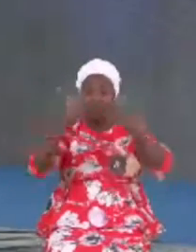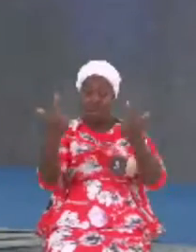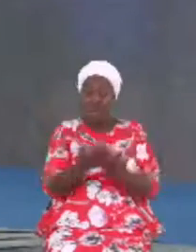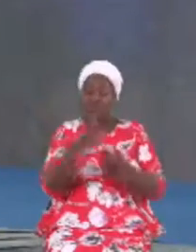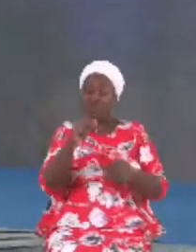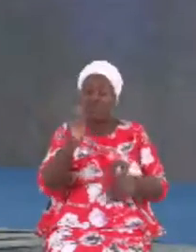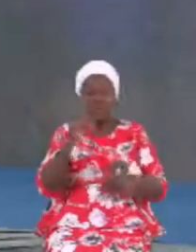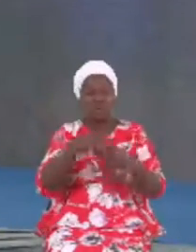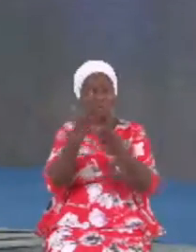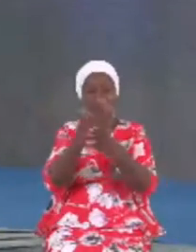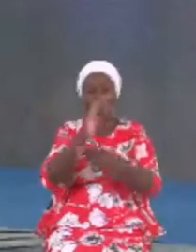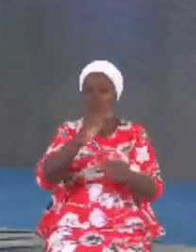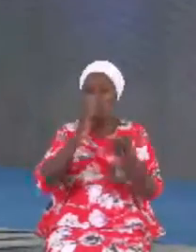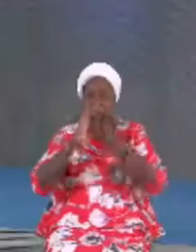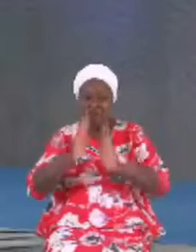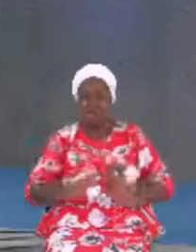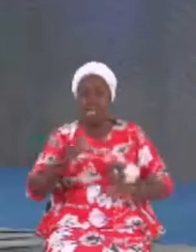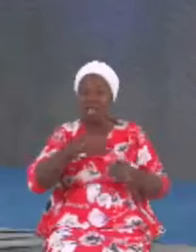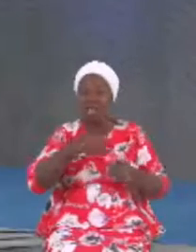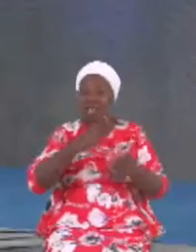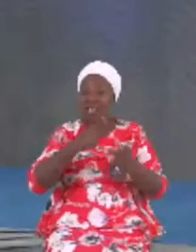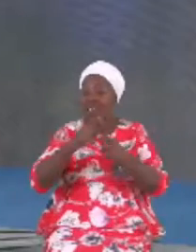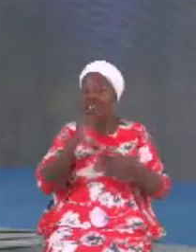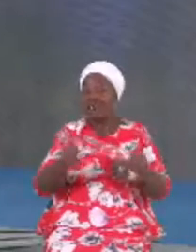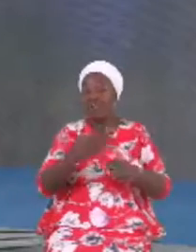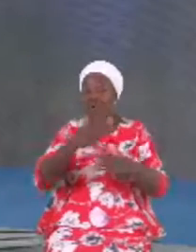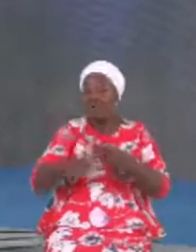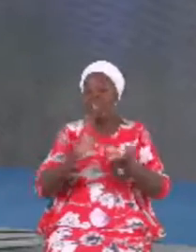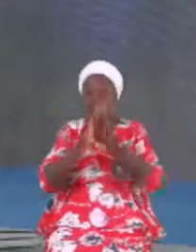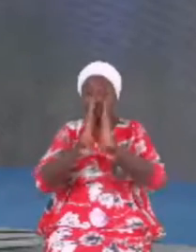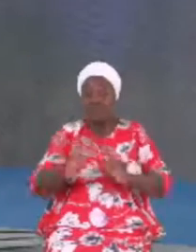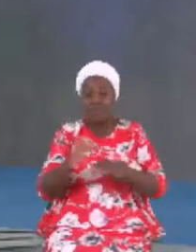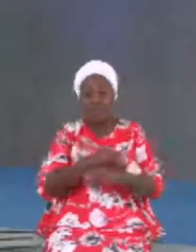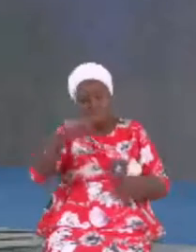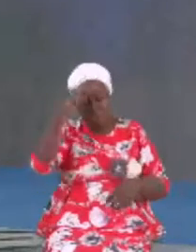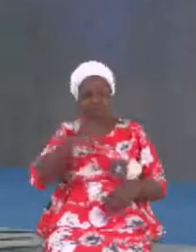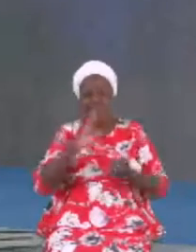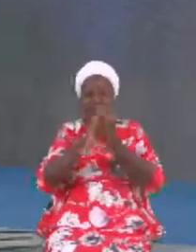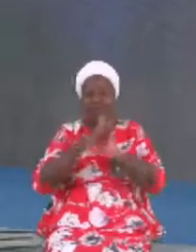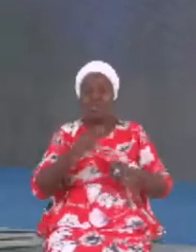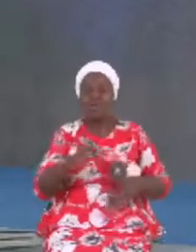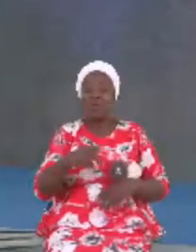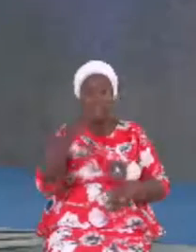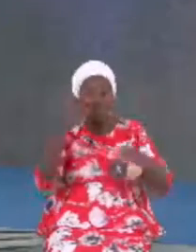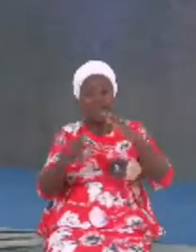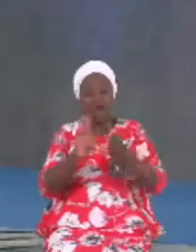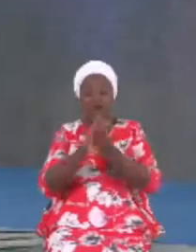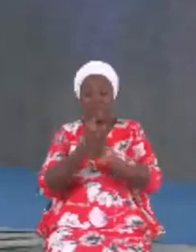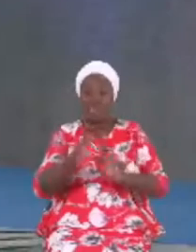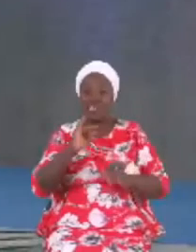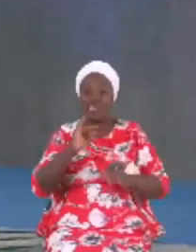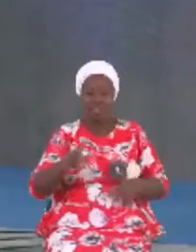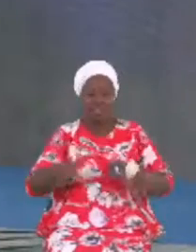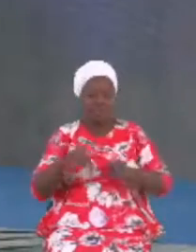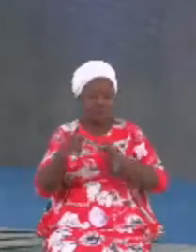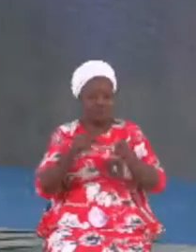pour, déranger ta paix. Tout est paisible parce que le prince de paix règne là-bas. C'est ce dont nous